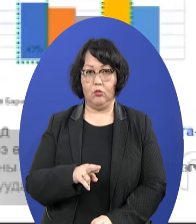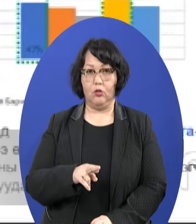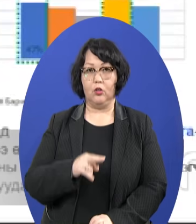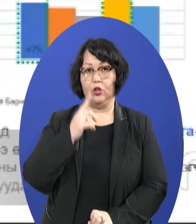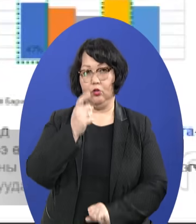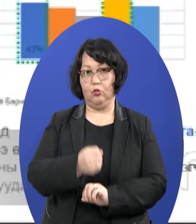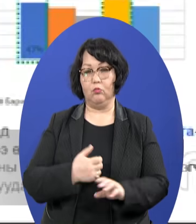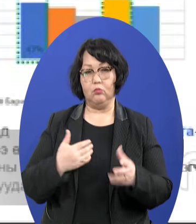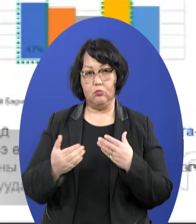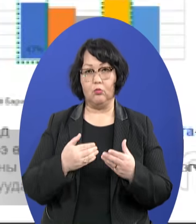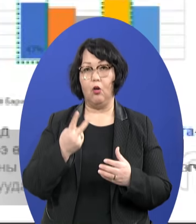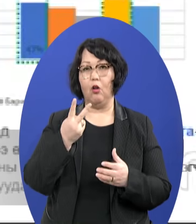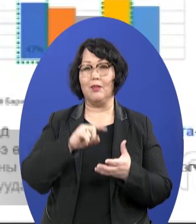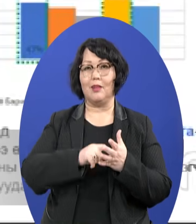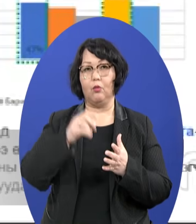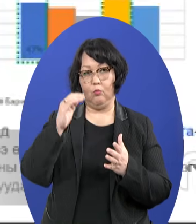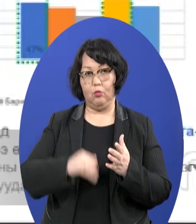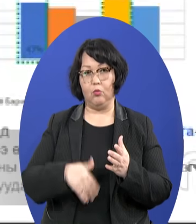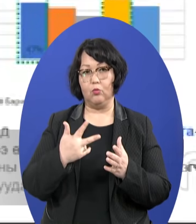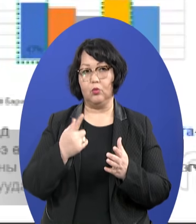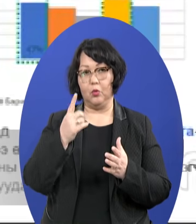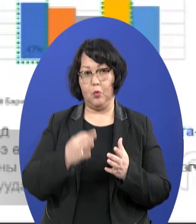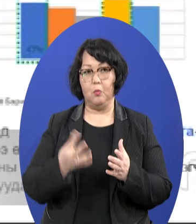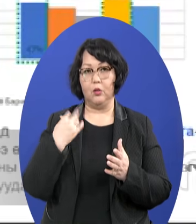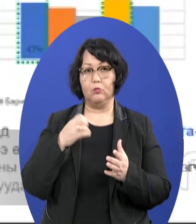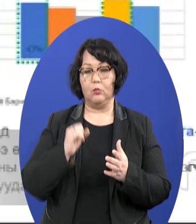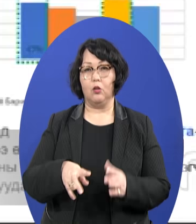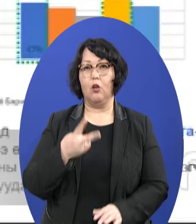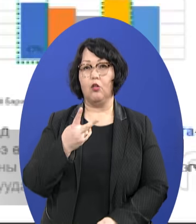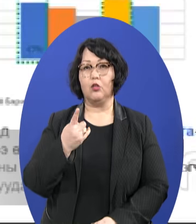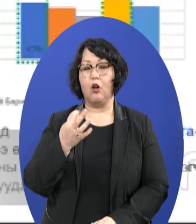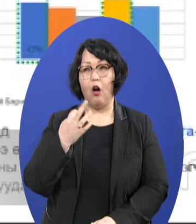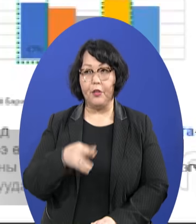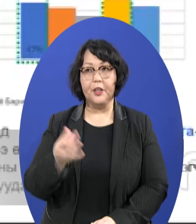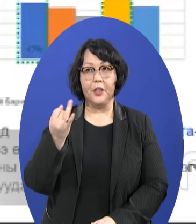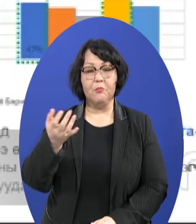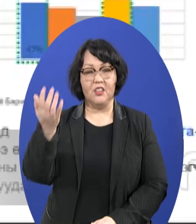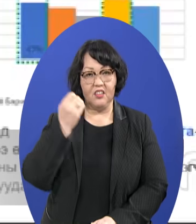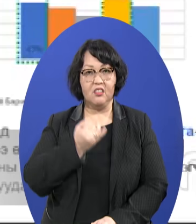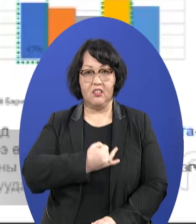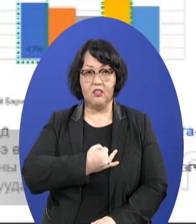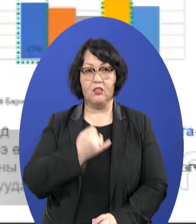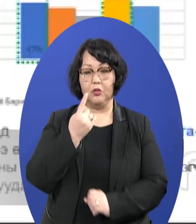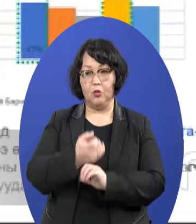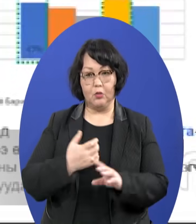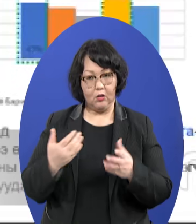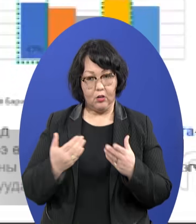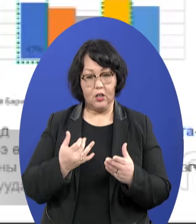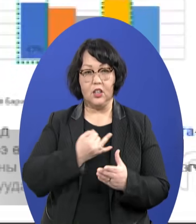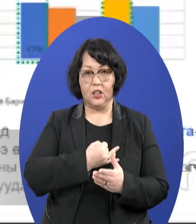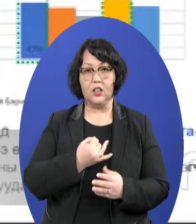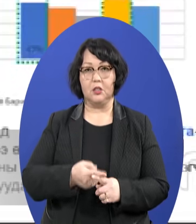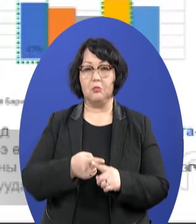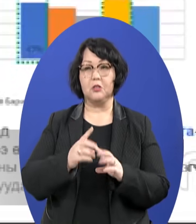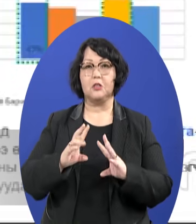өмнөх оноосоо 2 дахин буураад 31% байсан бол 2021 оны хүлээлт өмнөх оноос бага зэрэг сайжирсан үнэлгээтэй